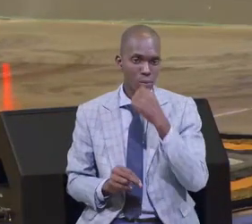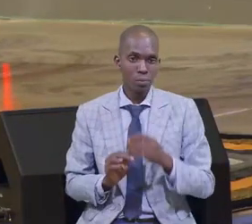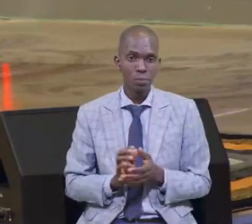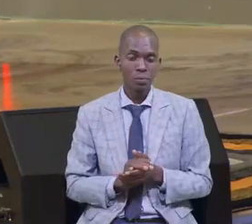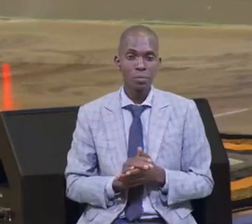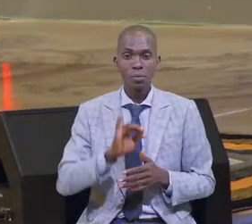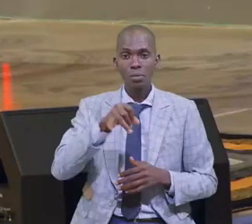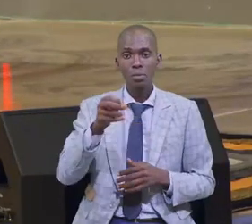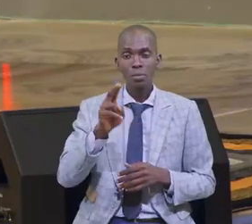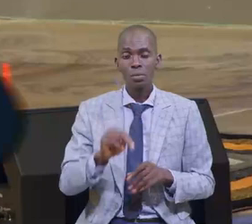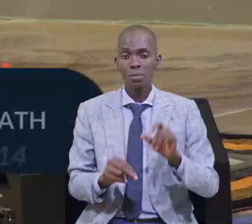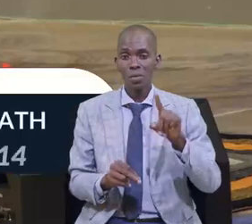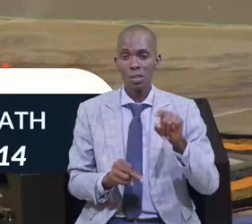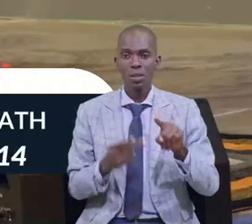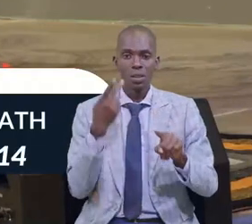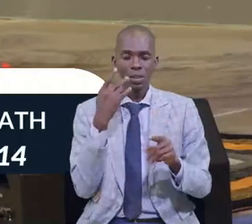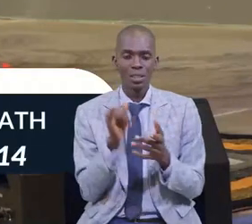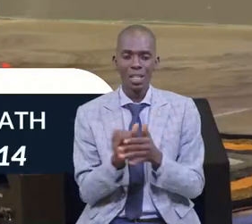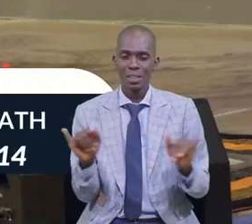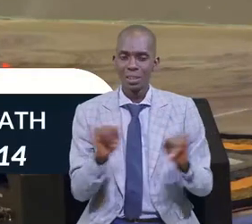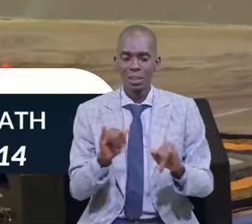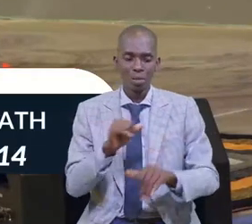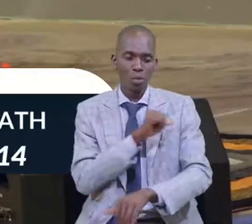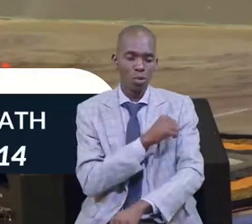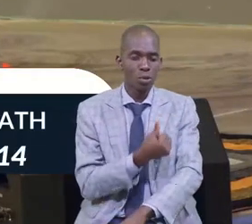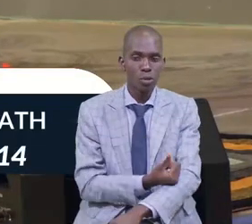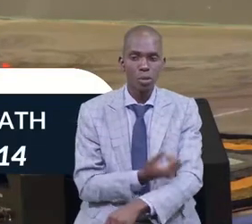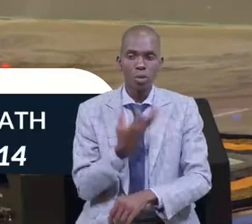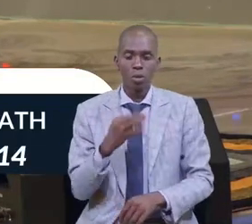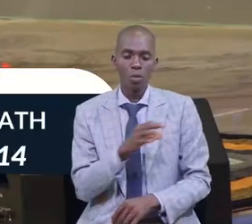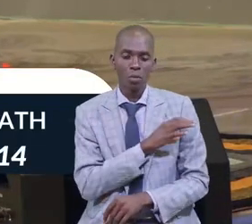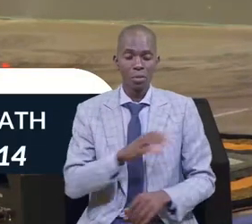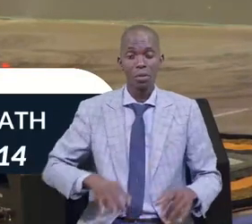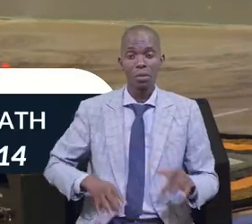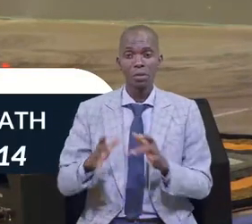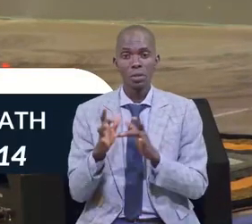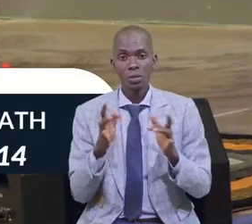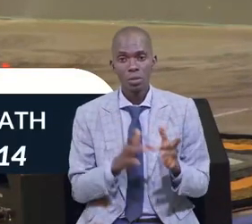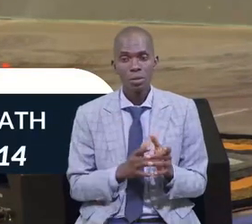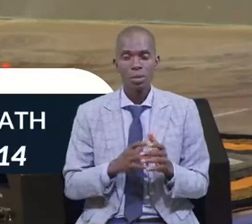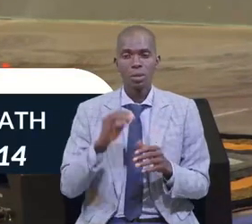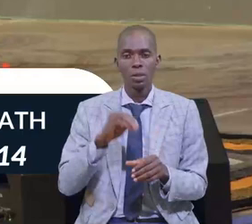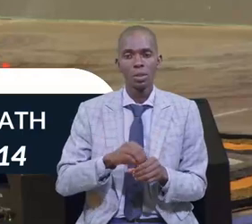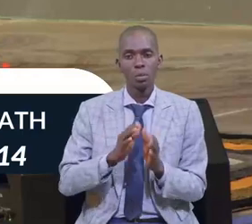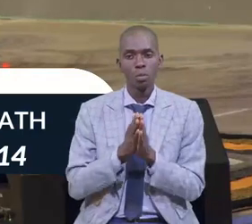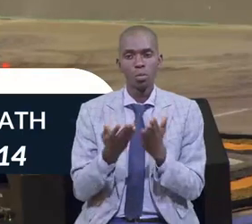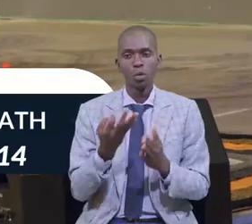Là, on voit la même puissance, la même autorité du Seigneur Jésus-Christ.